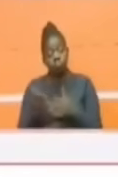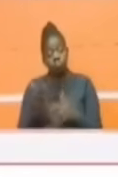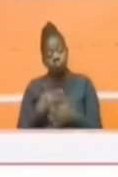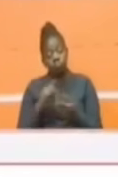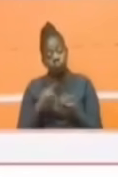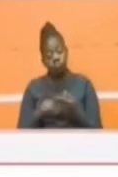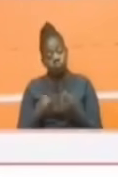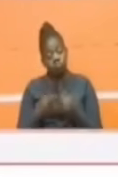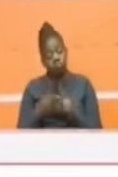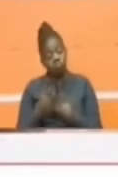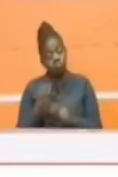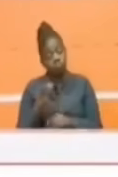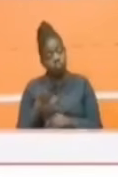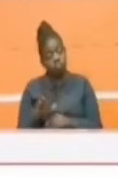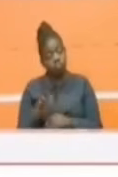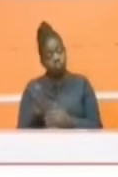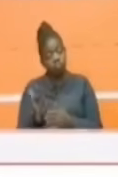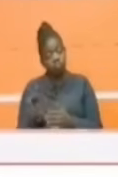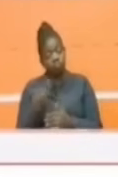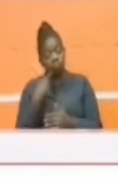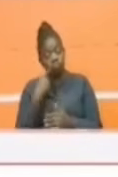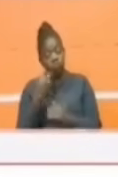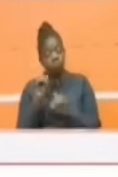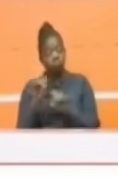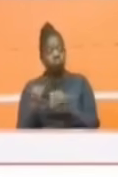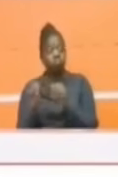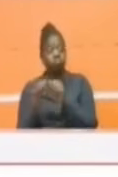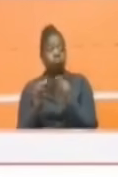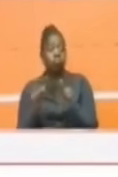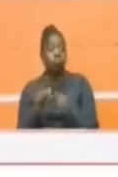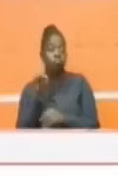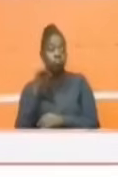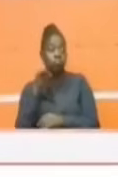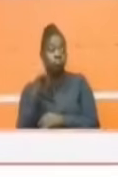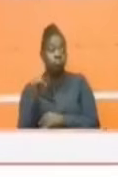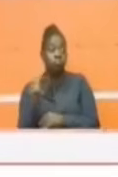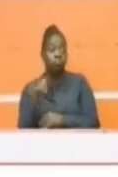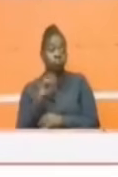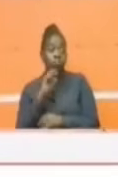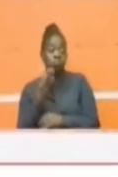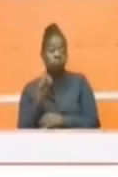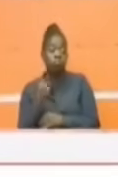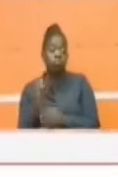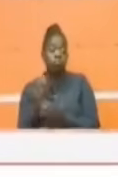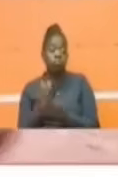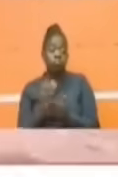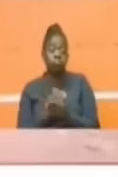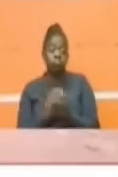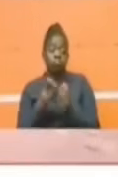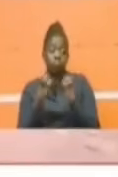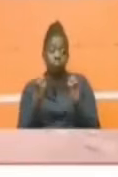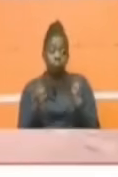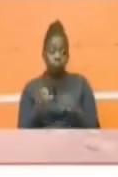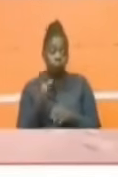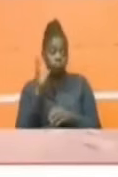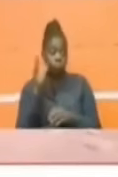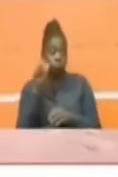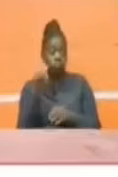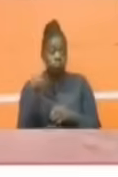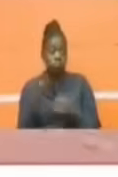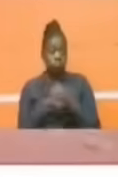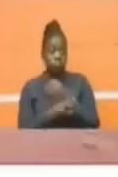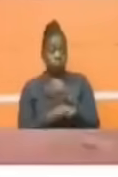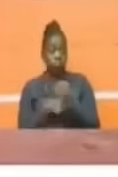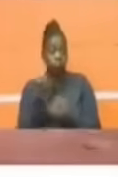kwe. Kwe ali abira nayi. Eba abade bamukubire gulu. Atakuwata. Kumanga mauli atakenda uli dama lala. Habada